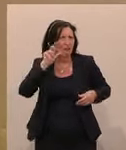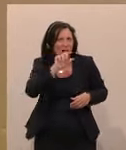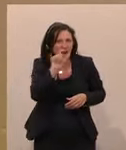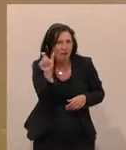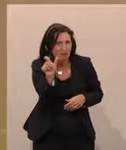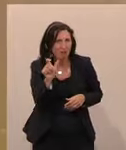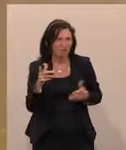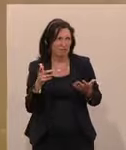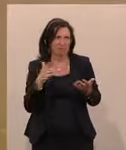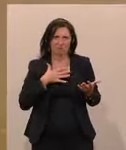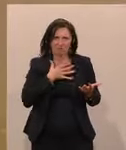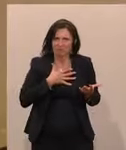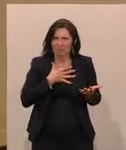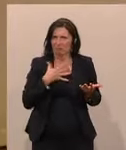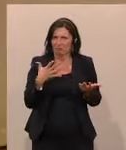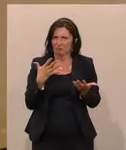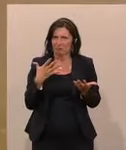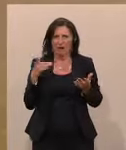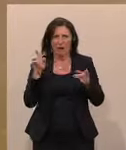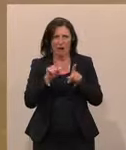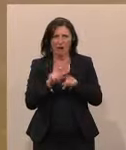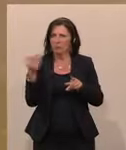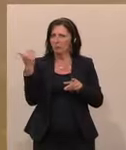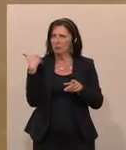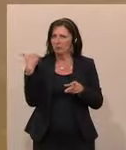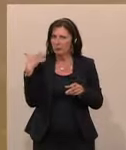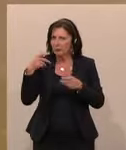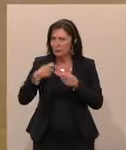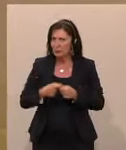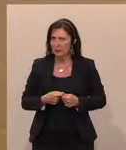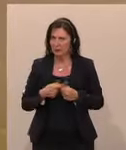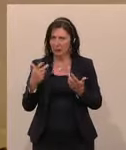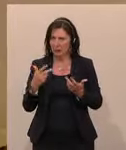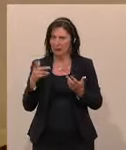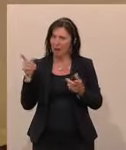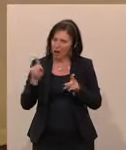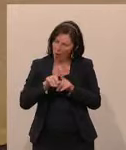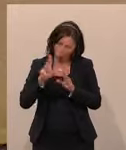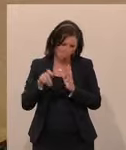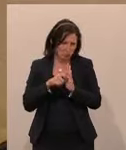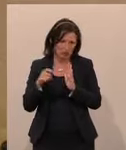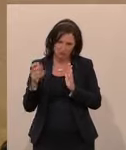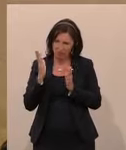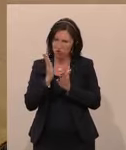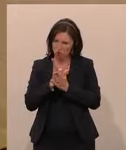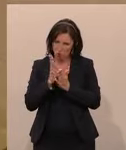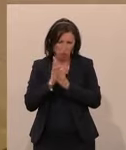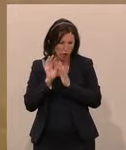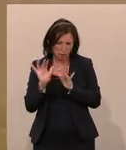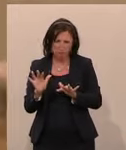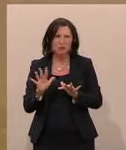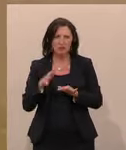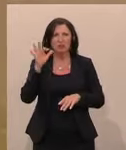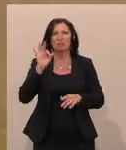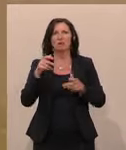faszinierend, sehr widerlich insbesondere, von ehemaligen Mitgliedern haben sie auch Konsequenzen gezogen, das ist richtig, der